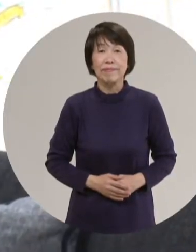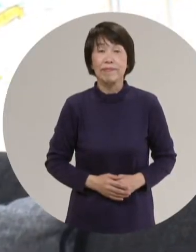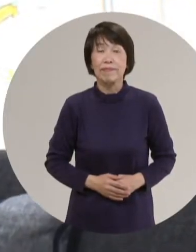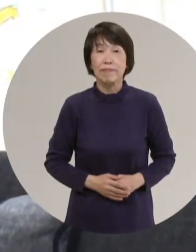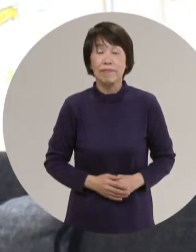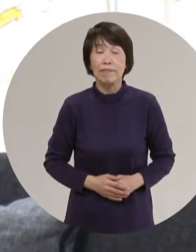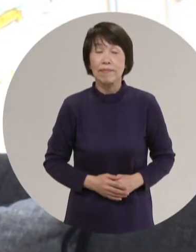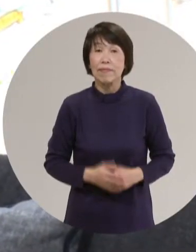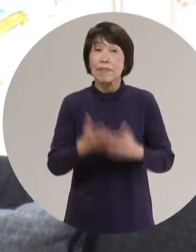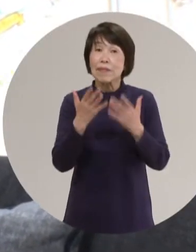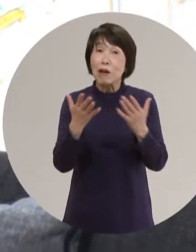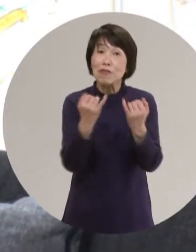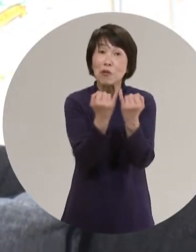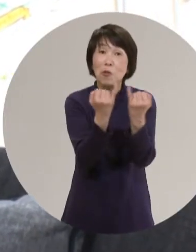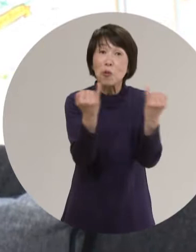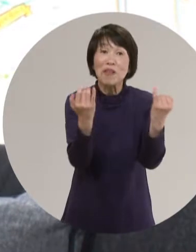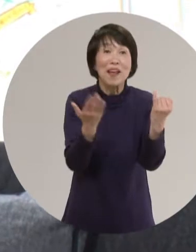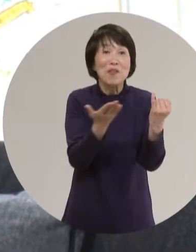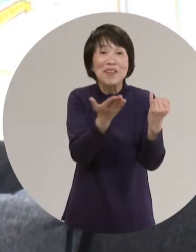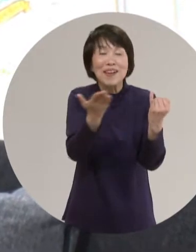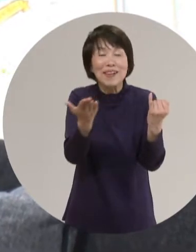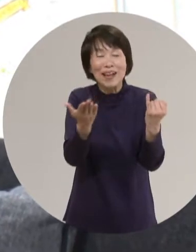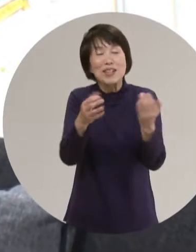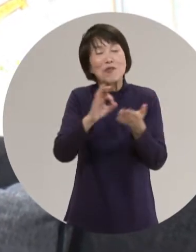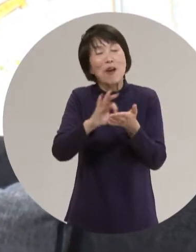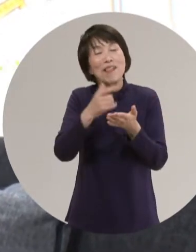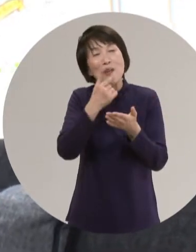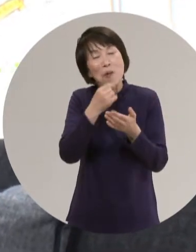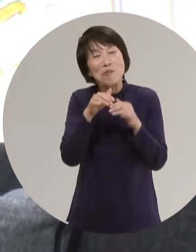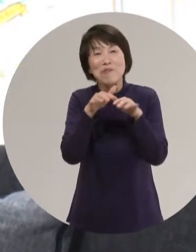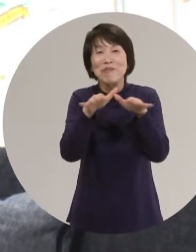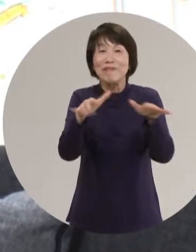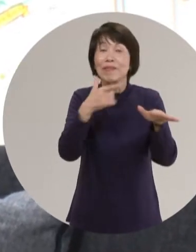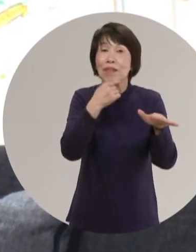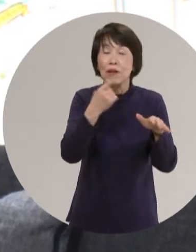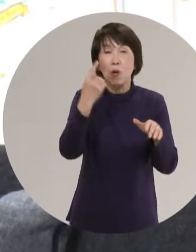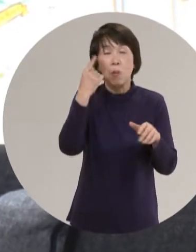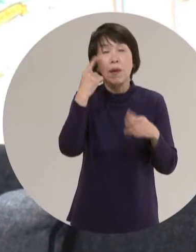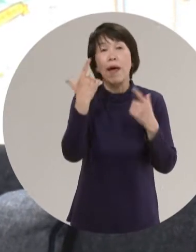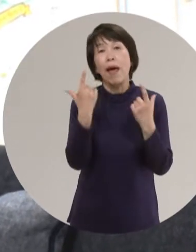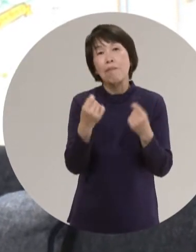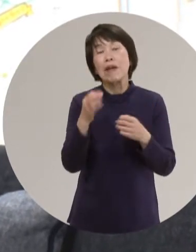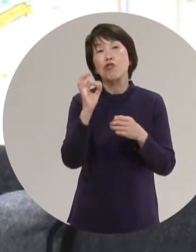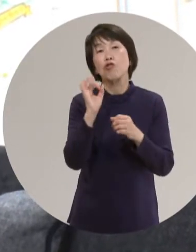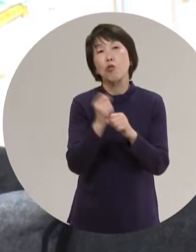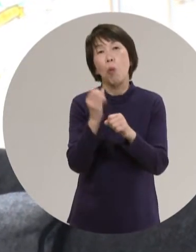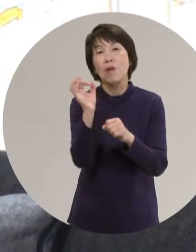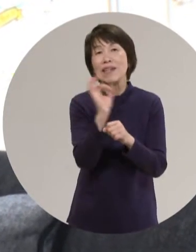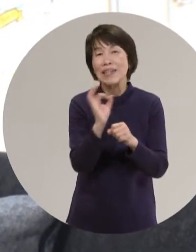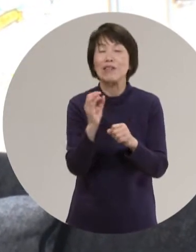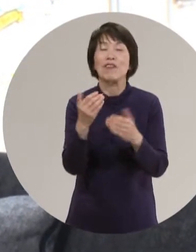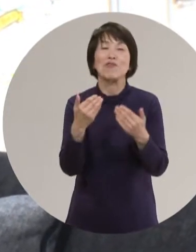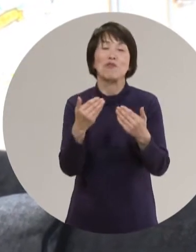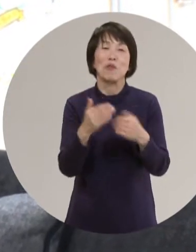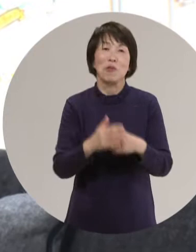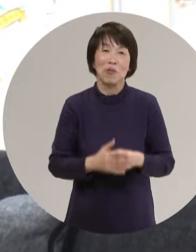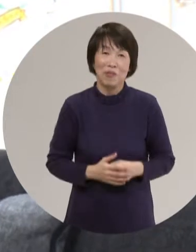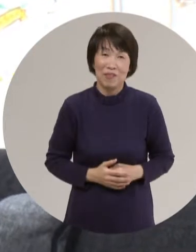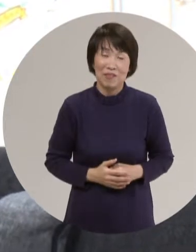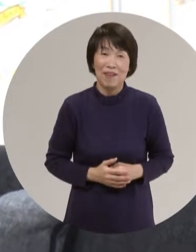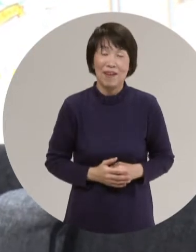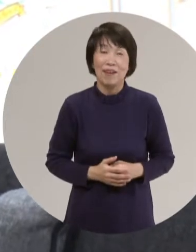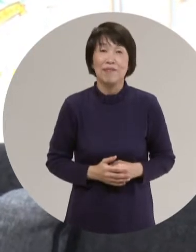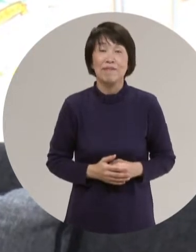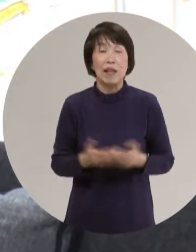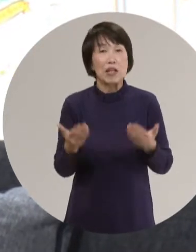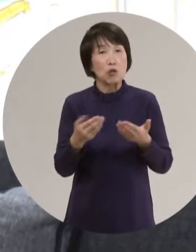まあ、これをあの多くの女性の方に使っていただきたいと考えると、やっぱりこれ商品化して事業化しなければ広ま